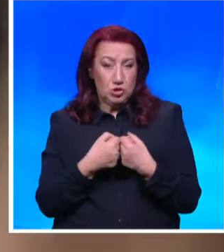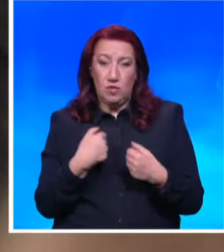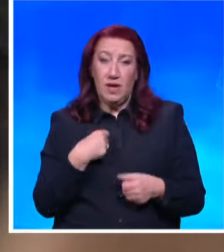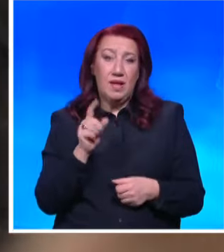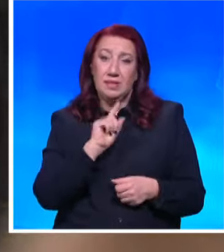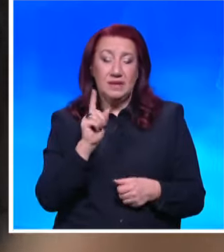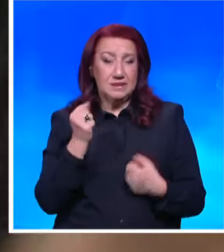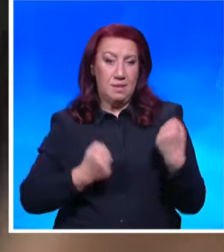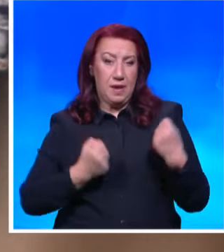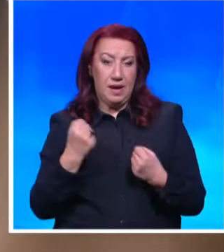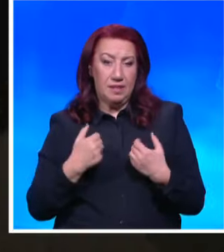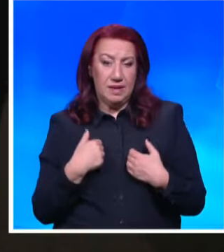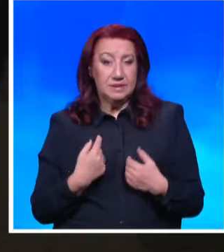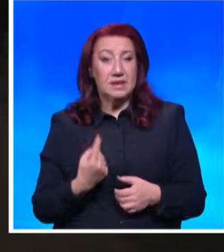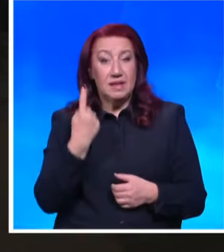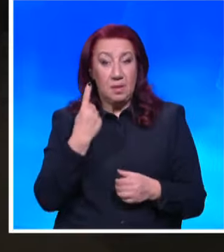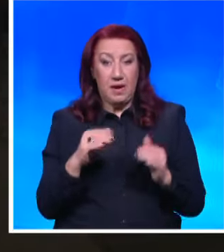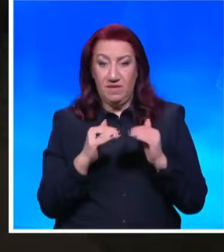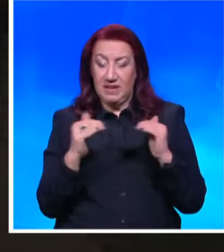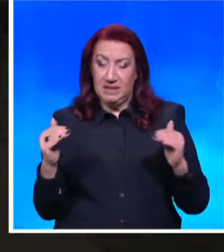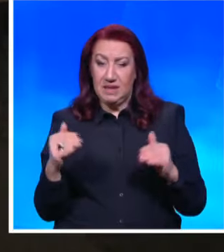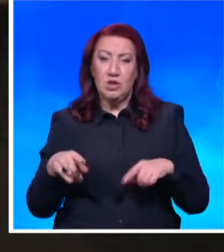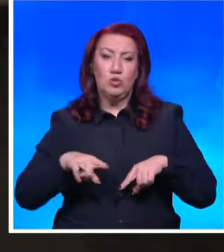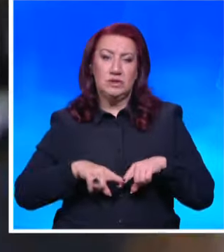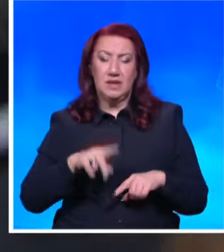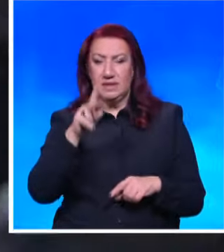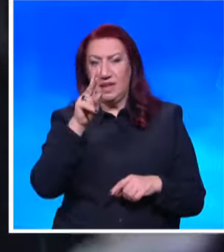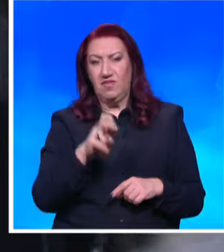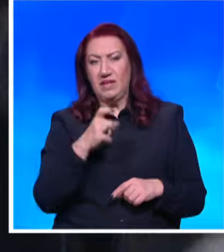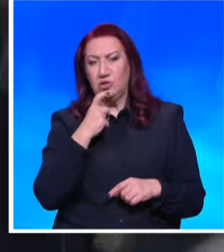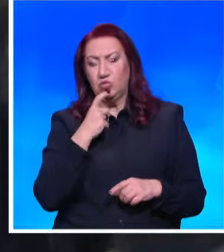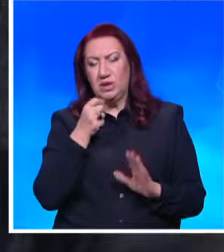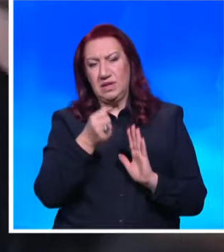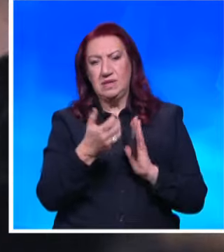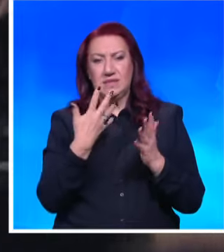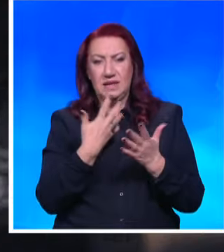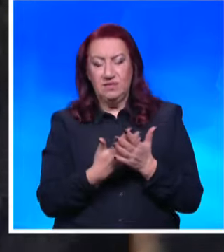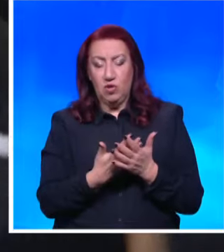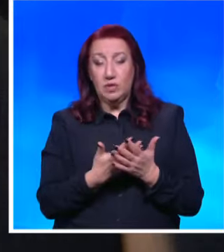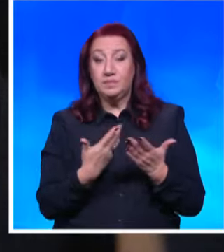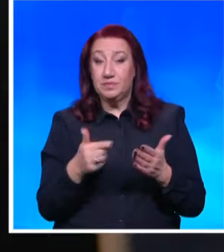лишаване от свобода. А дали тази присъда ще бъде потвърдена, изменена или делото ще бъде върнато за